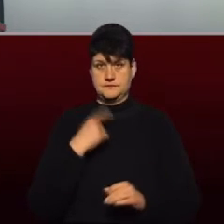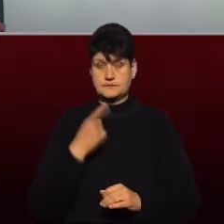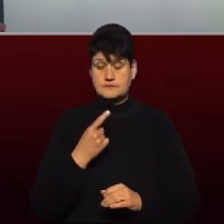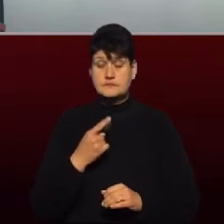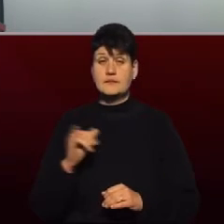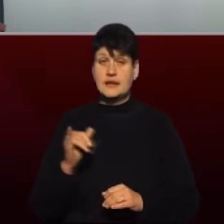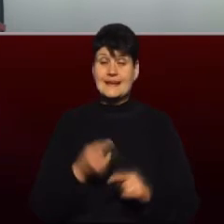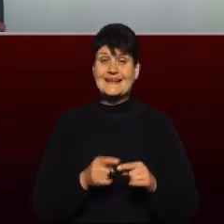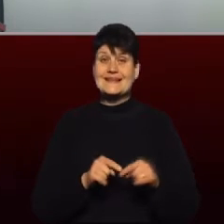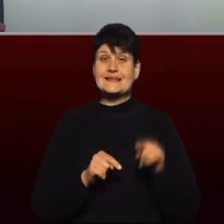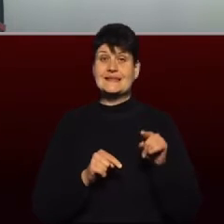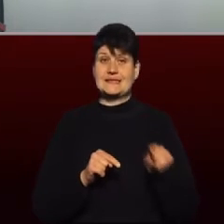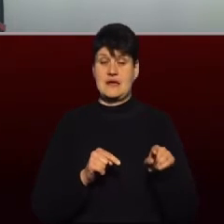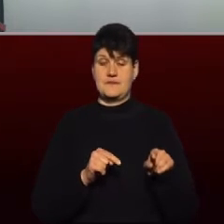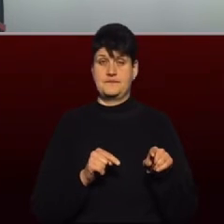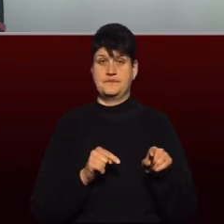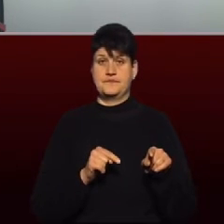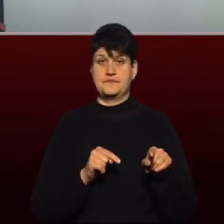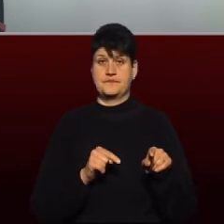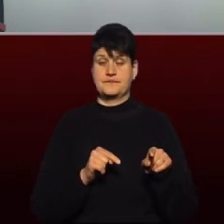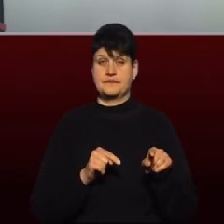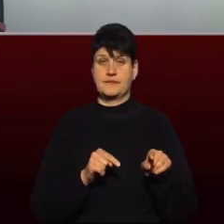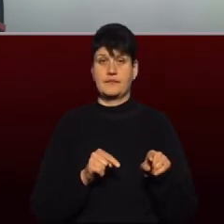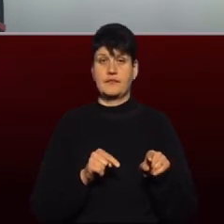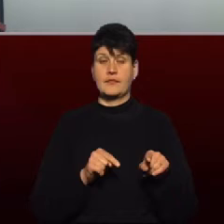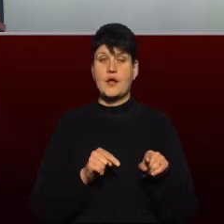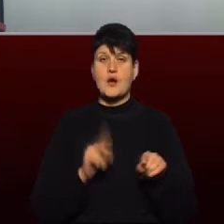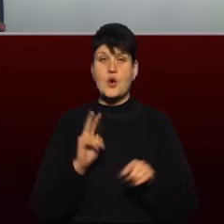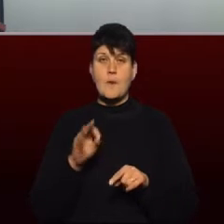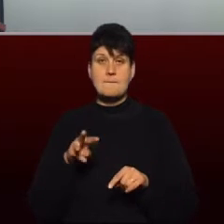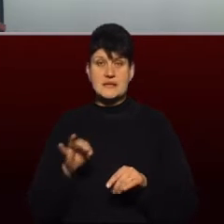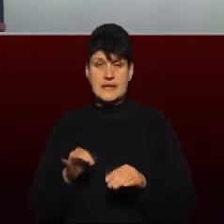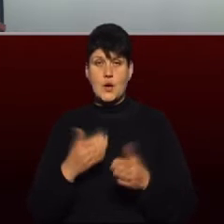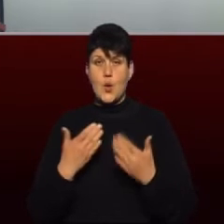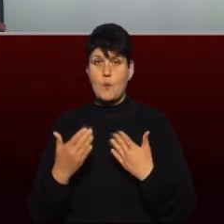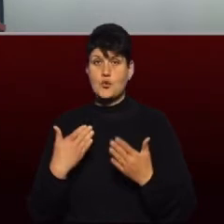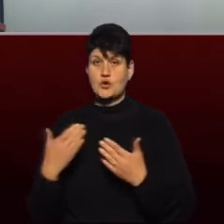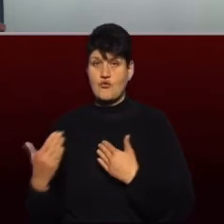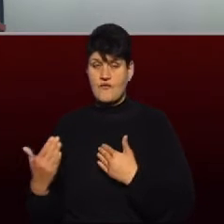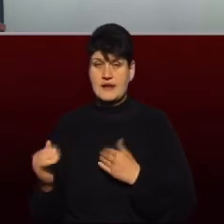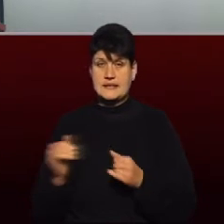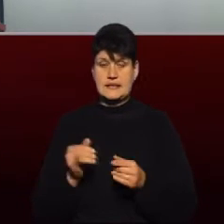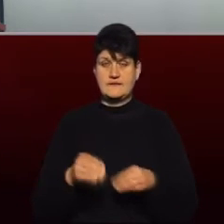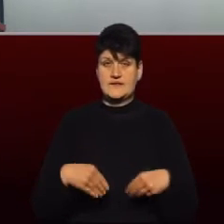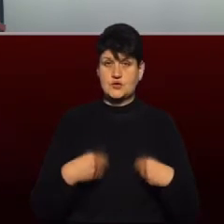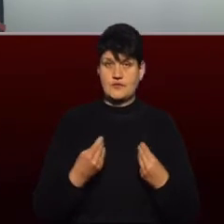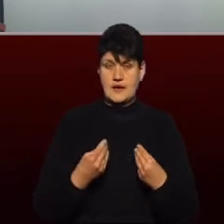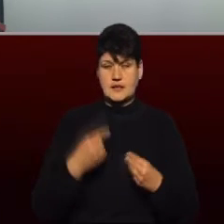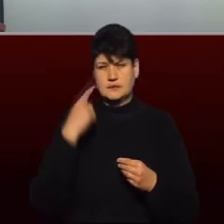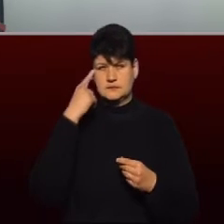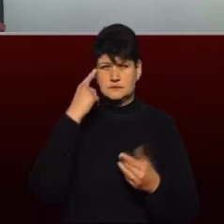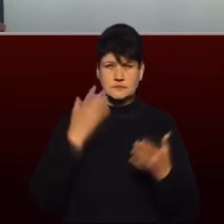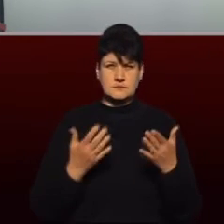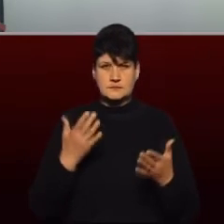ці компетентності, комунікування і висування гіпотез, нормально ставитися, коли